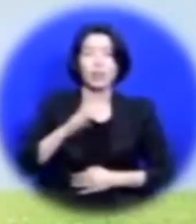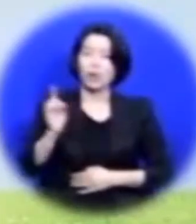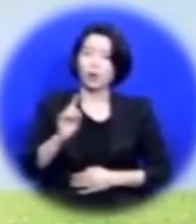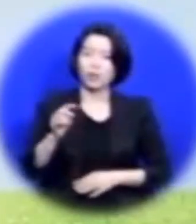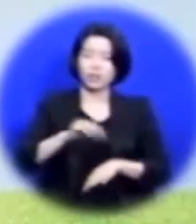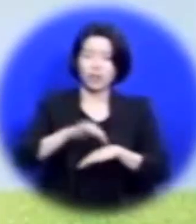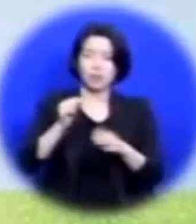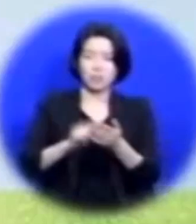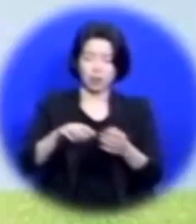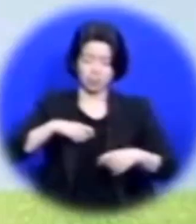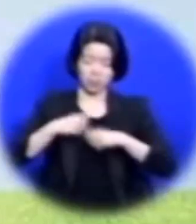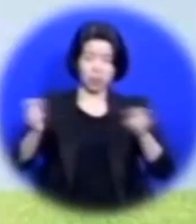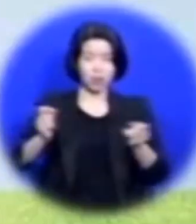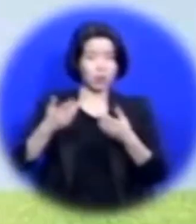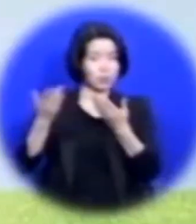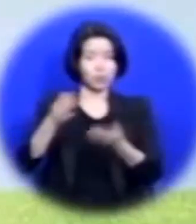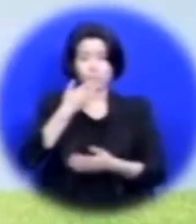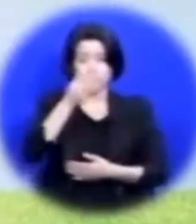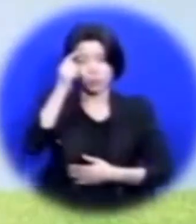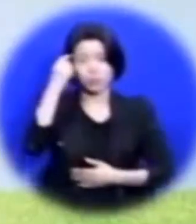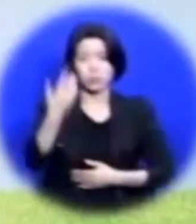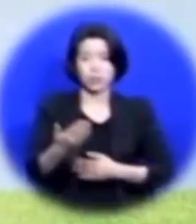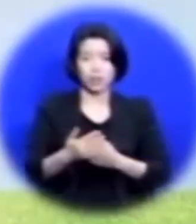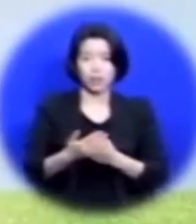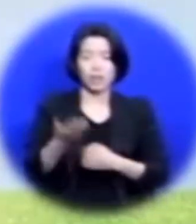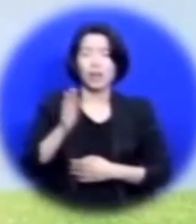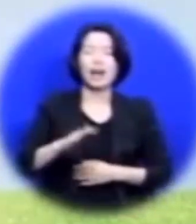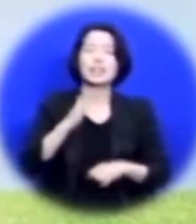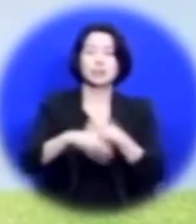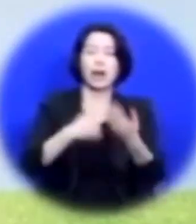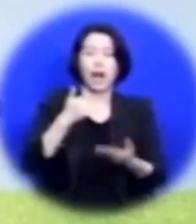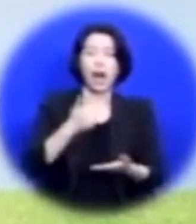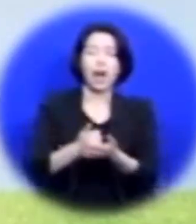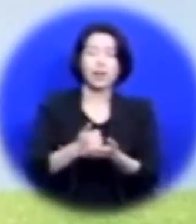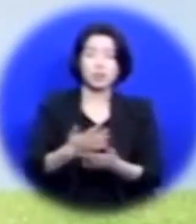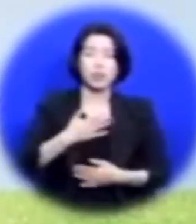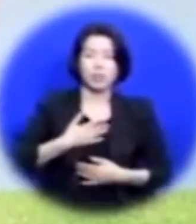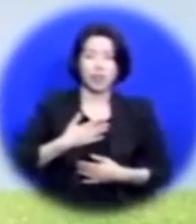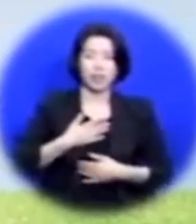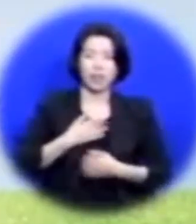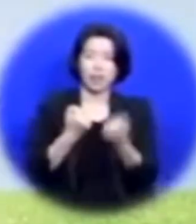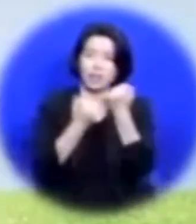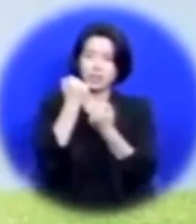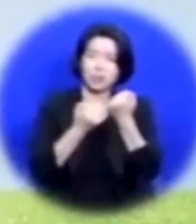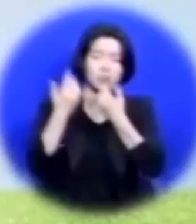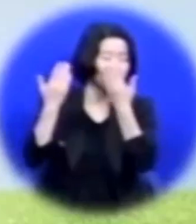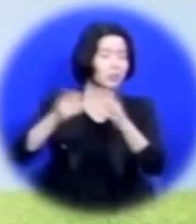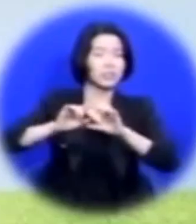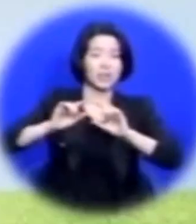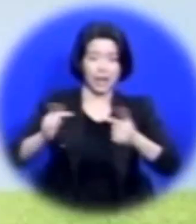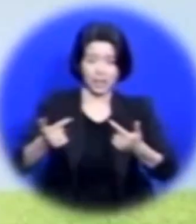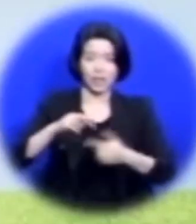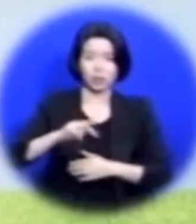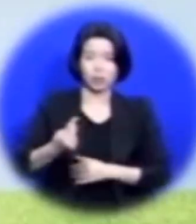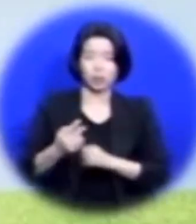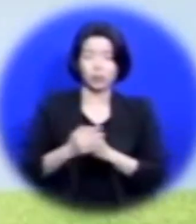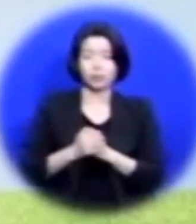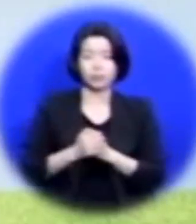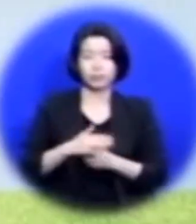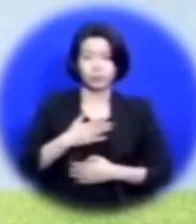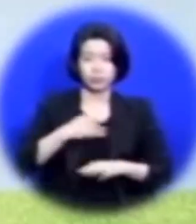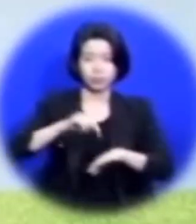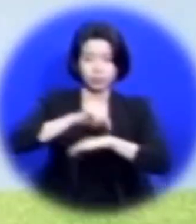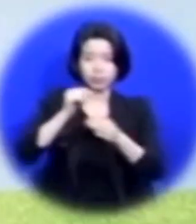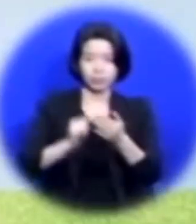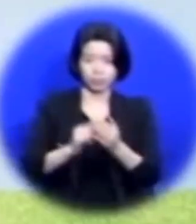열어 보여 줄 수가 있나 그러나 하나님께서는 내가 굳이 설명을 드리지 않아도 내